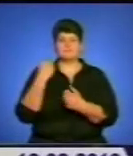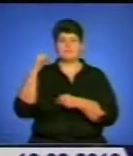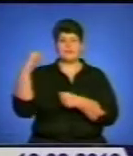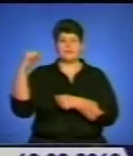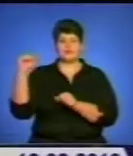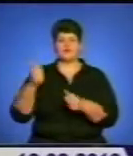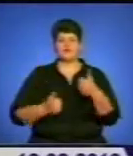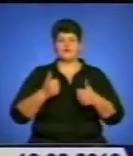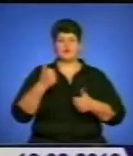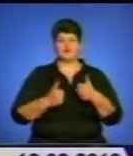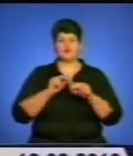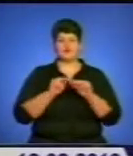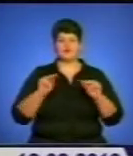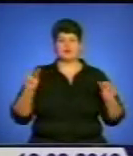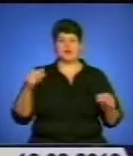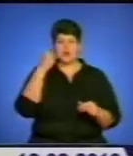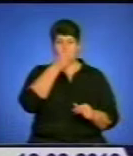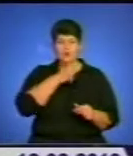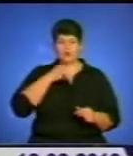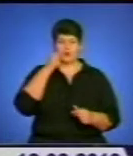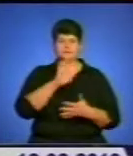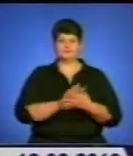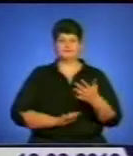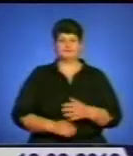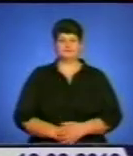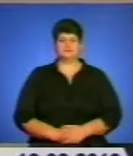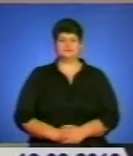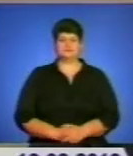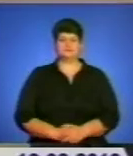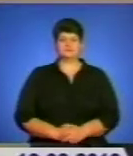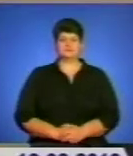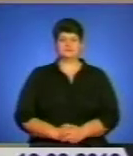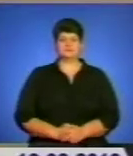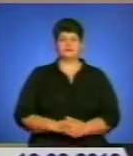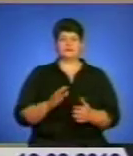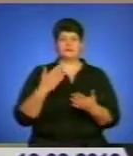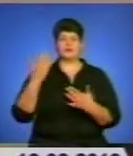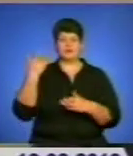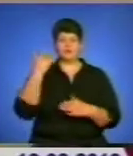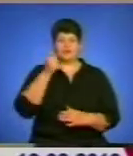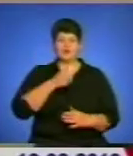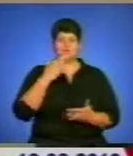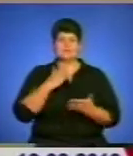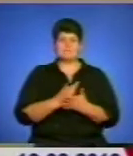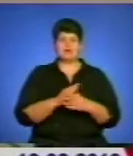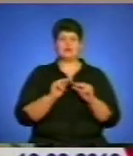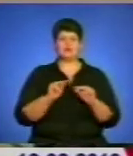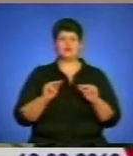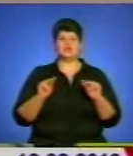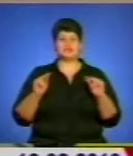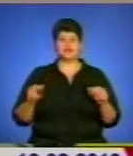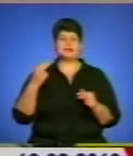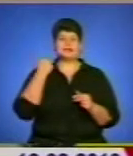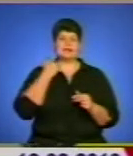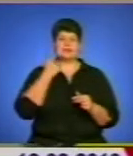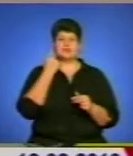у конкурсі «Учитель року». Деталі у наступному сюжеті. Буквально в минулому році ми мали учителя з